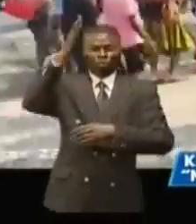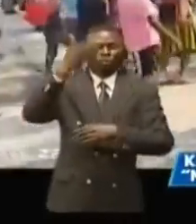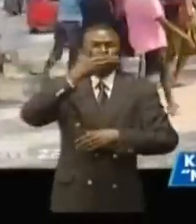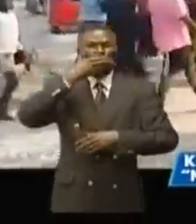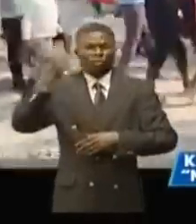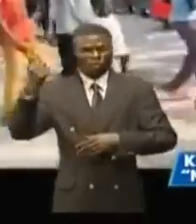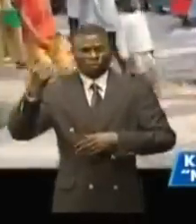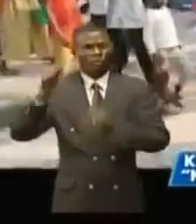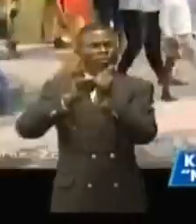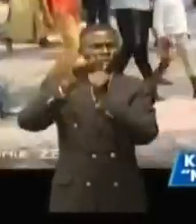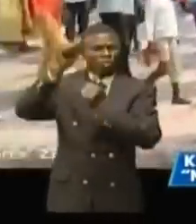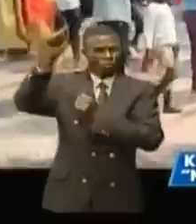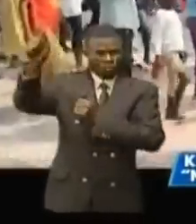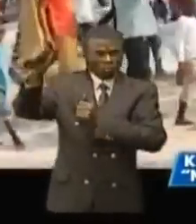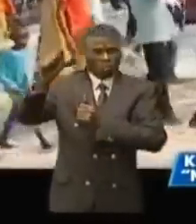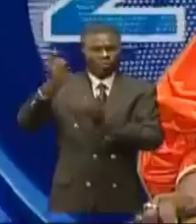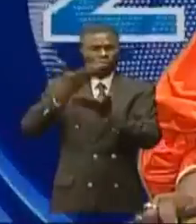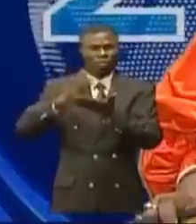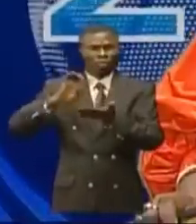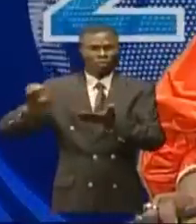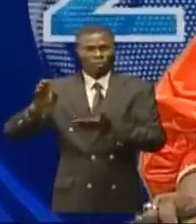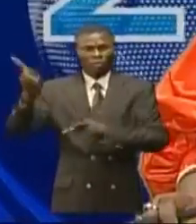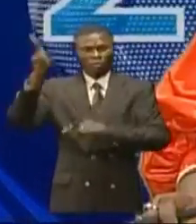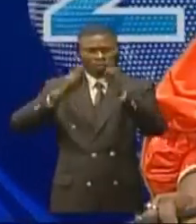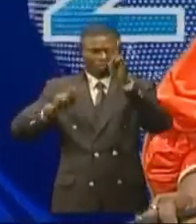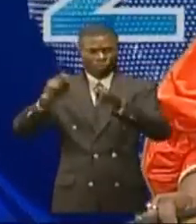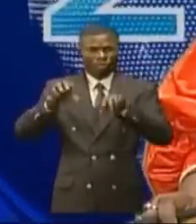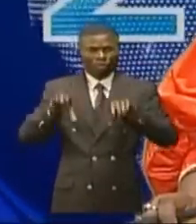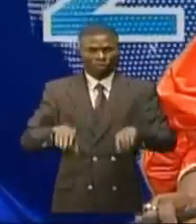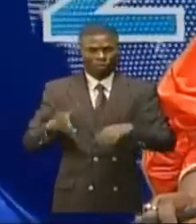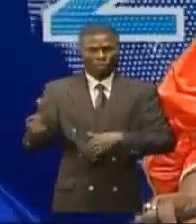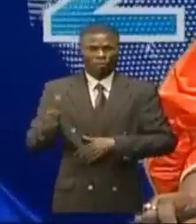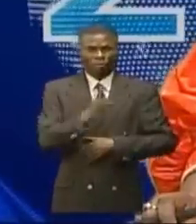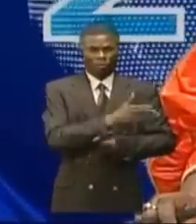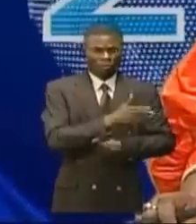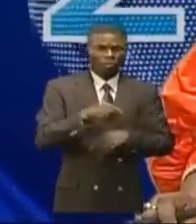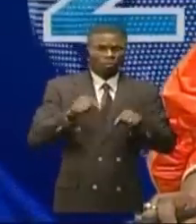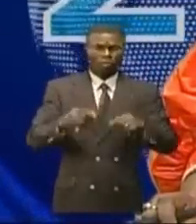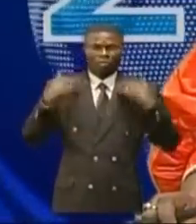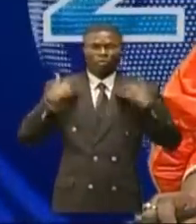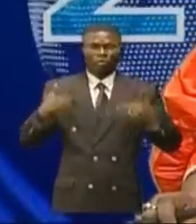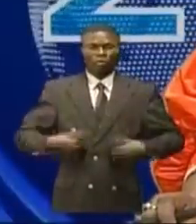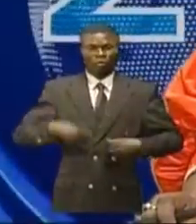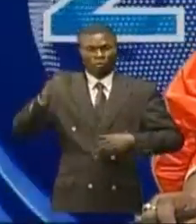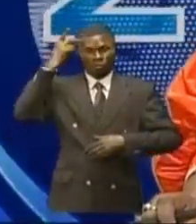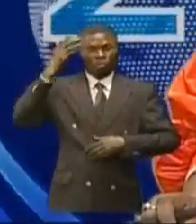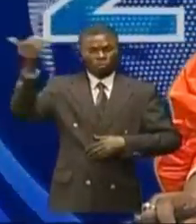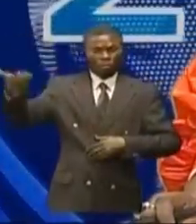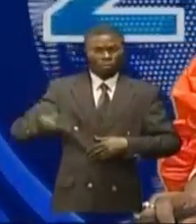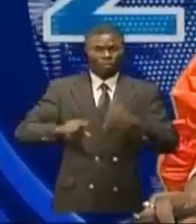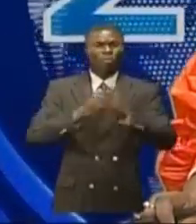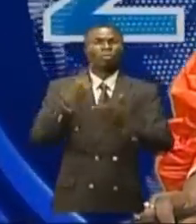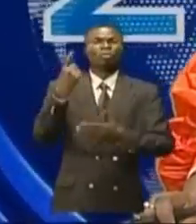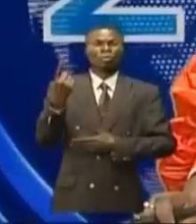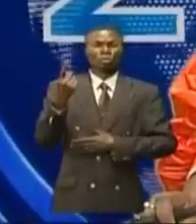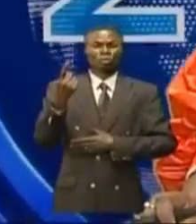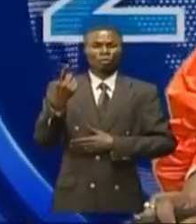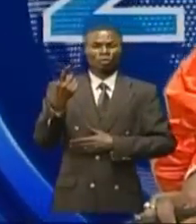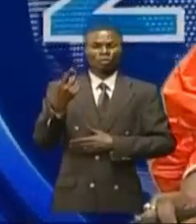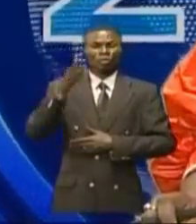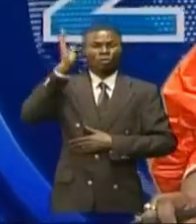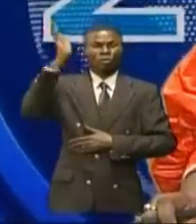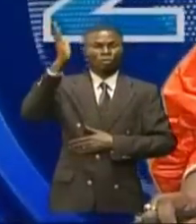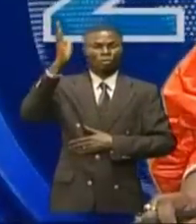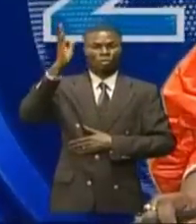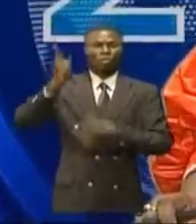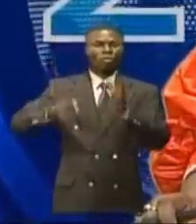et lointains dans cette partie du territoire national. Parlons santé. Kinshasa reçoit pour la première fois le congrès